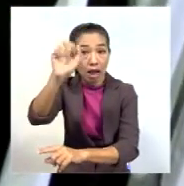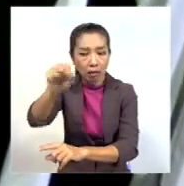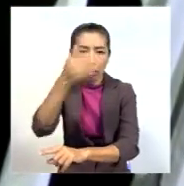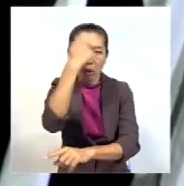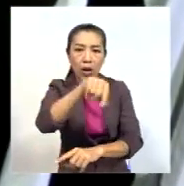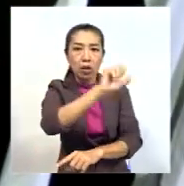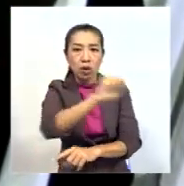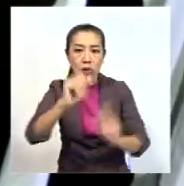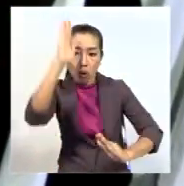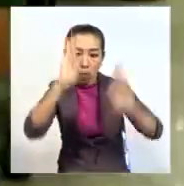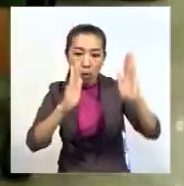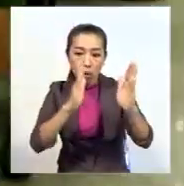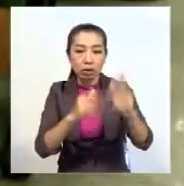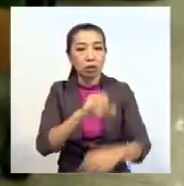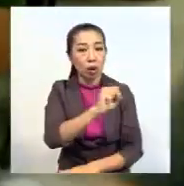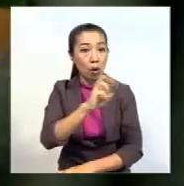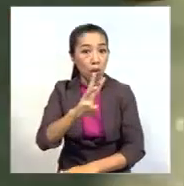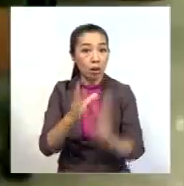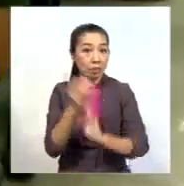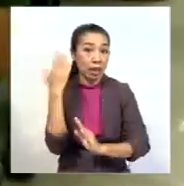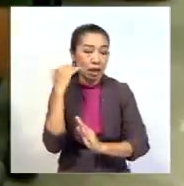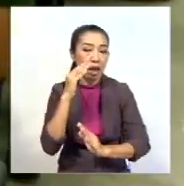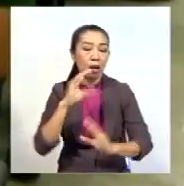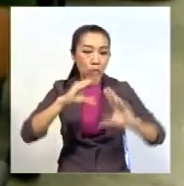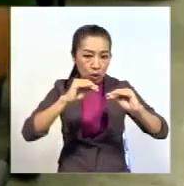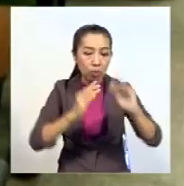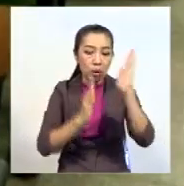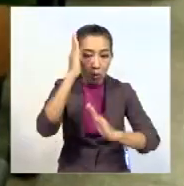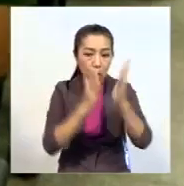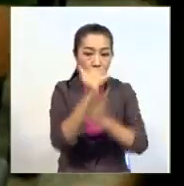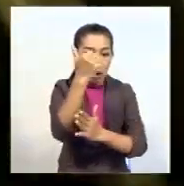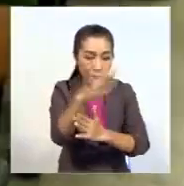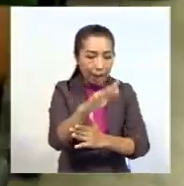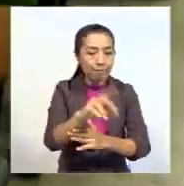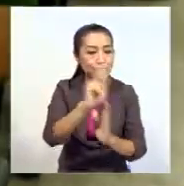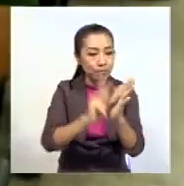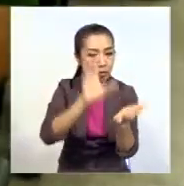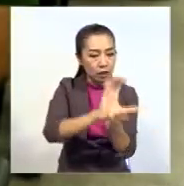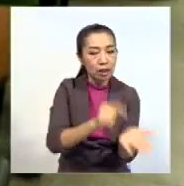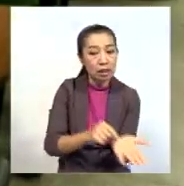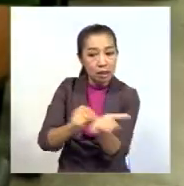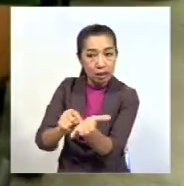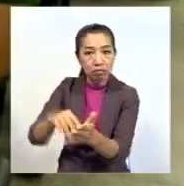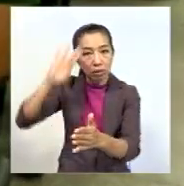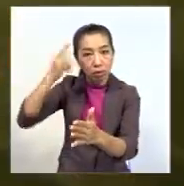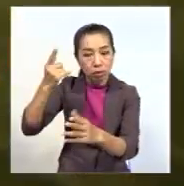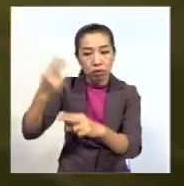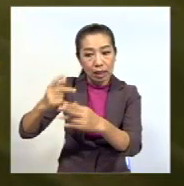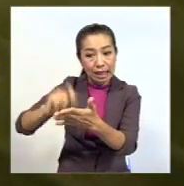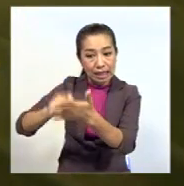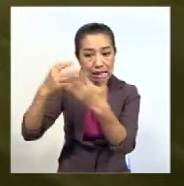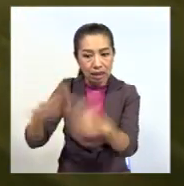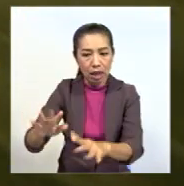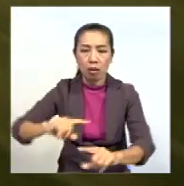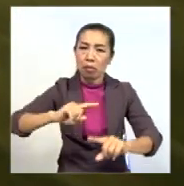ที่ผ่านการประชุมของสว.มาแล้วเมื่อสัปดาห์ที่ผ่านมาและการเบิกจ่ายก็น่าจะทำได้ในช่วงปลายเดือนกุมภา